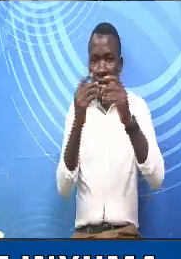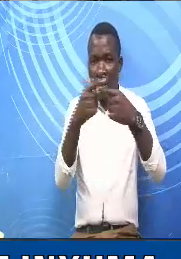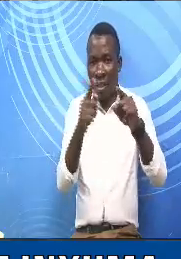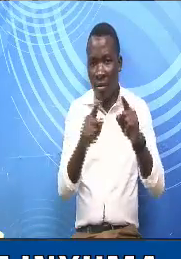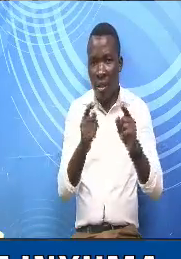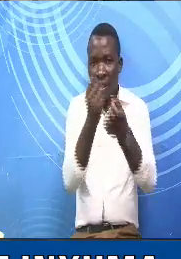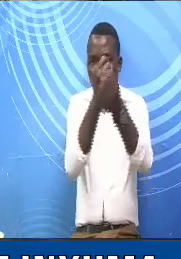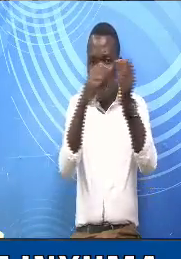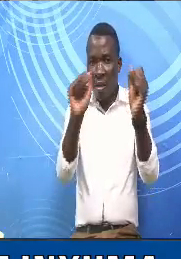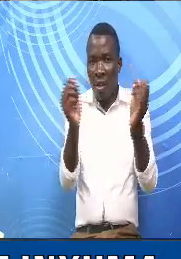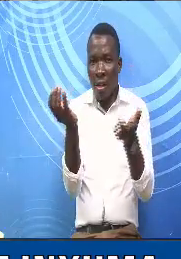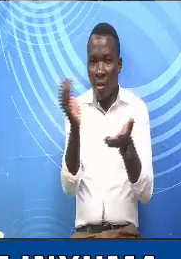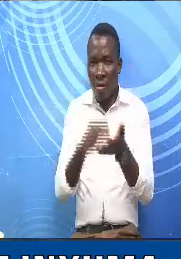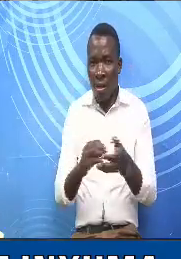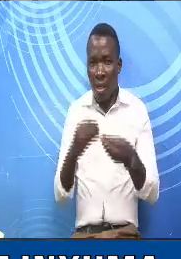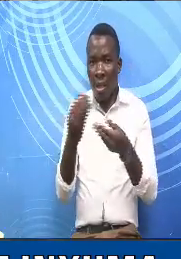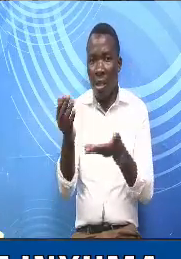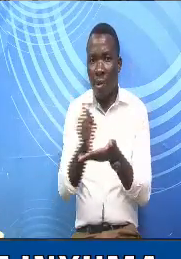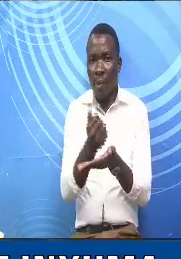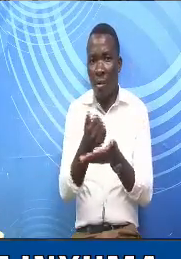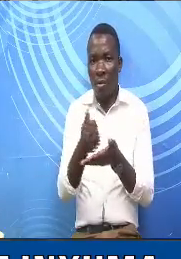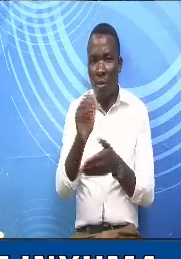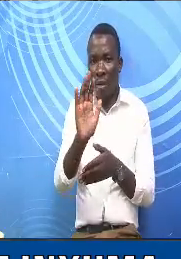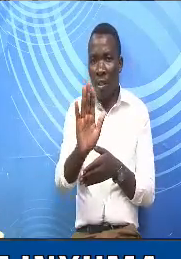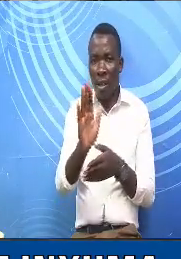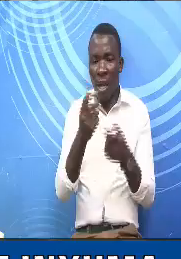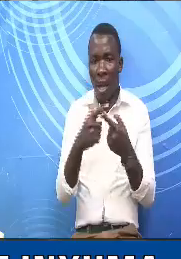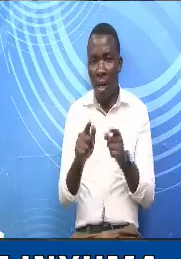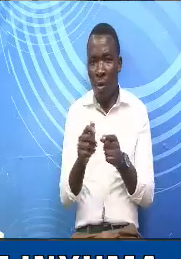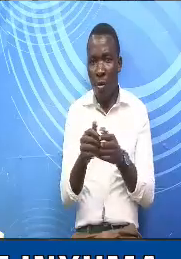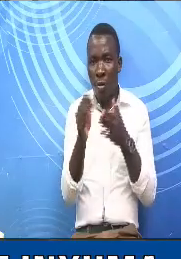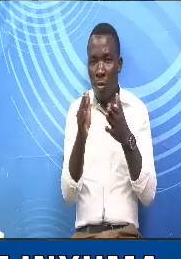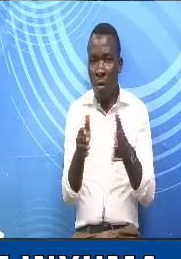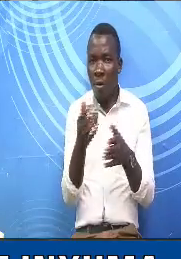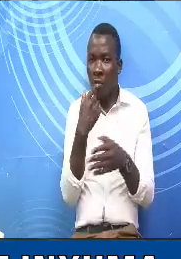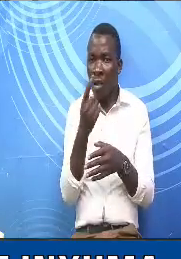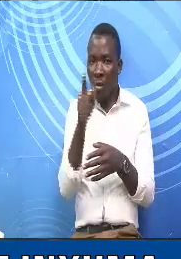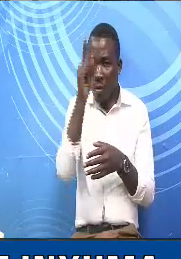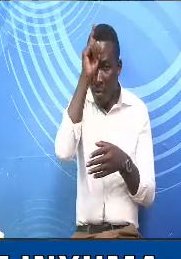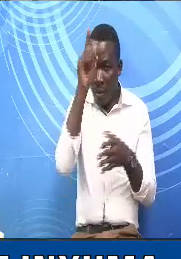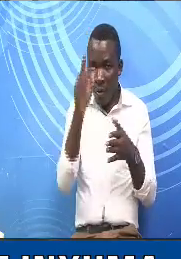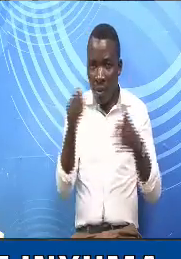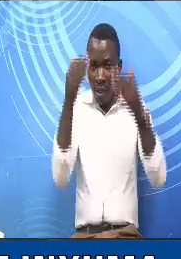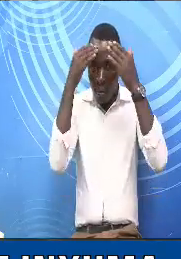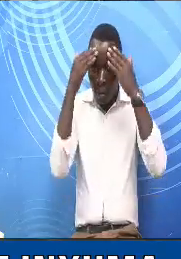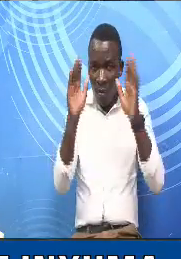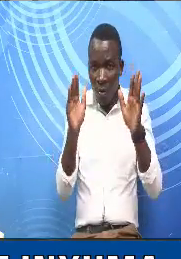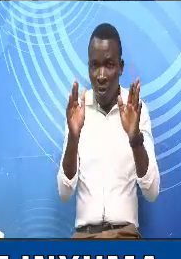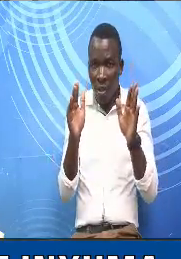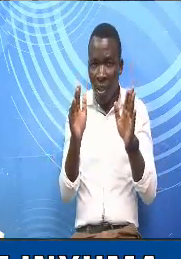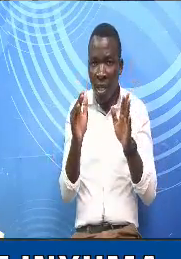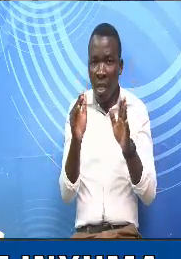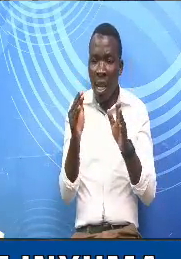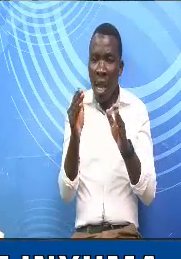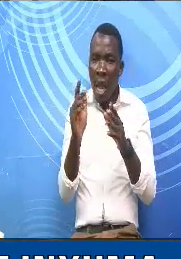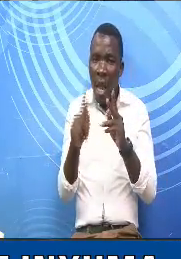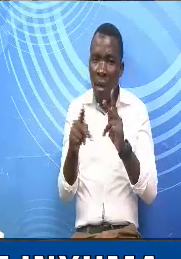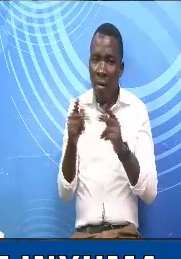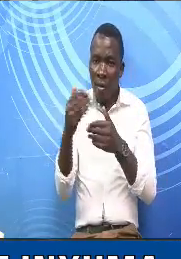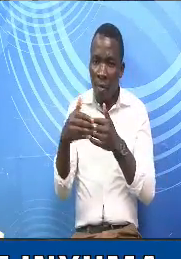gusubizwa ibyangombwa bye mu gihe ubuyobozi bwa ko ngo uyu muturage butamuzi bityo ngo abagannye bamufasha akabasha